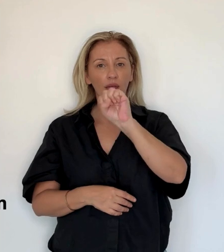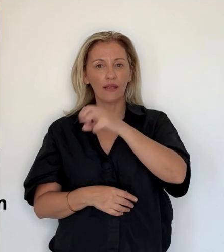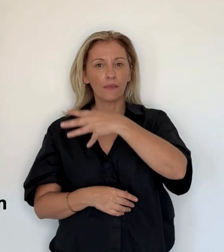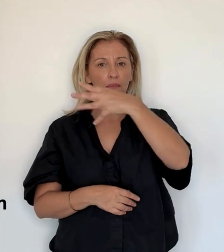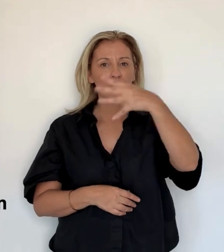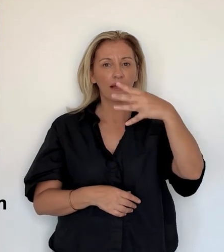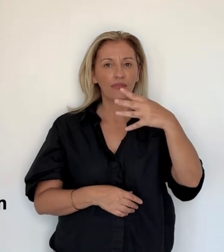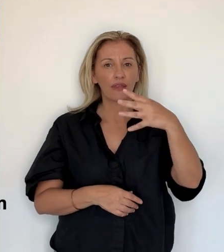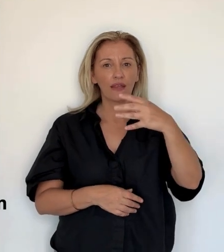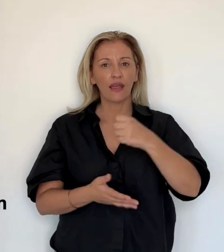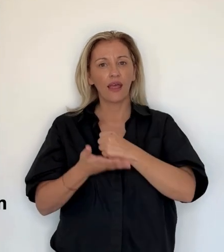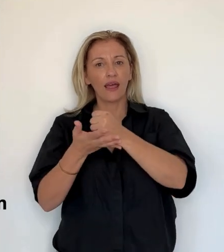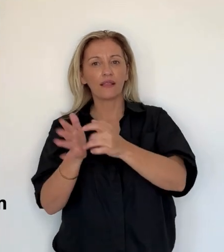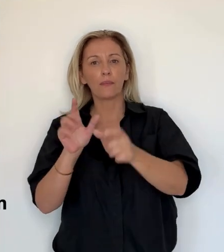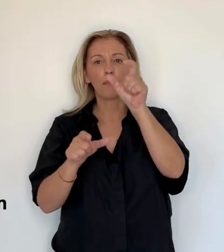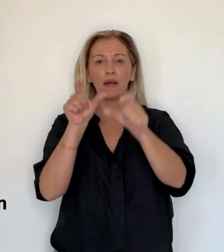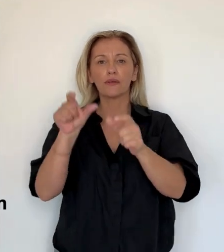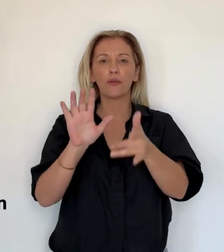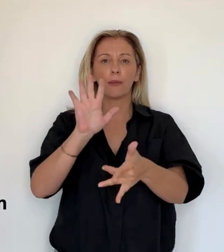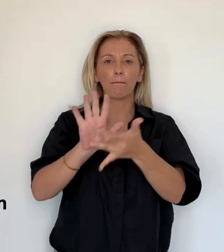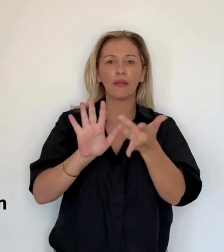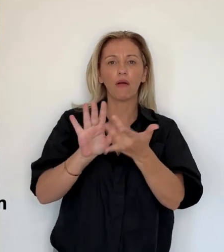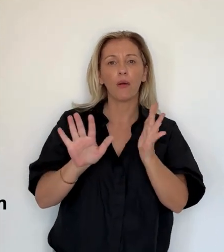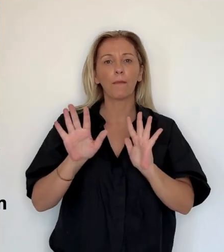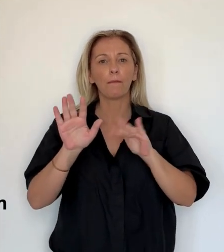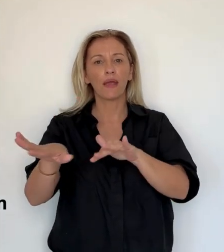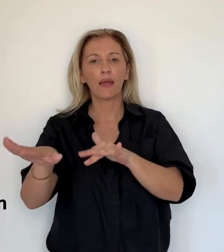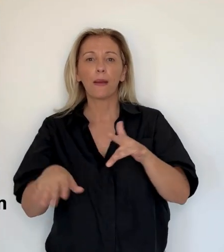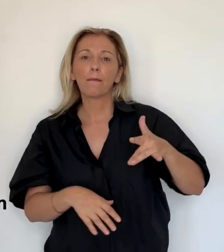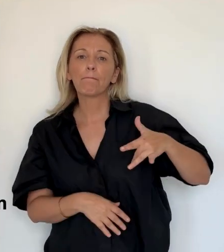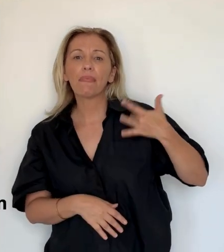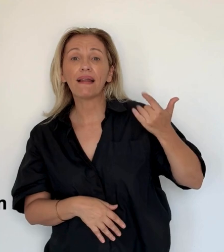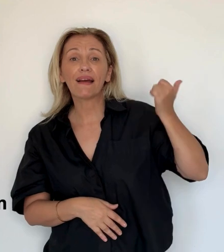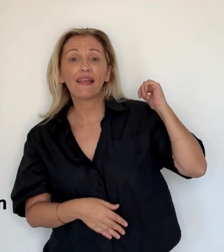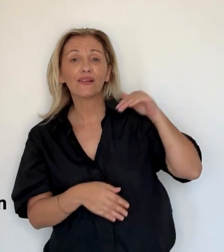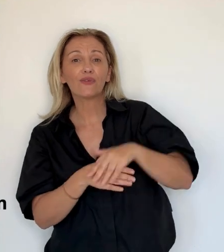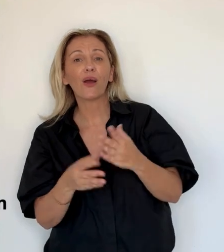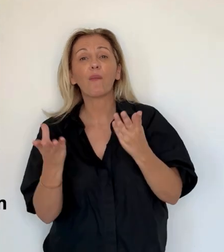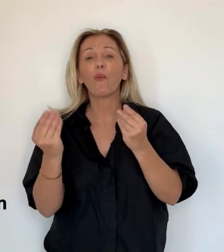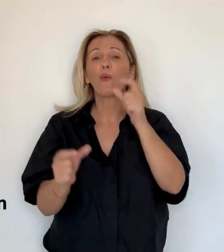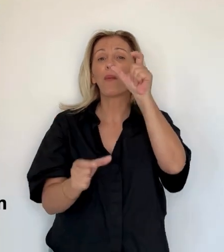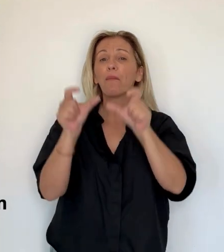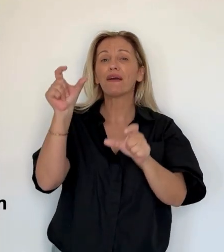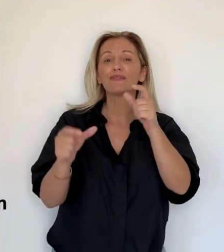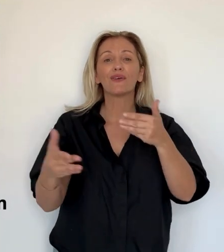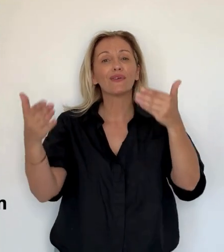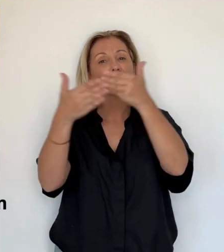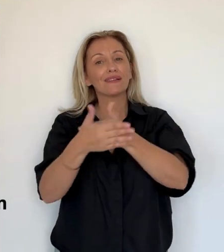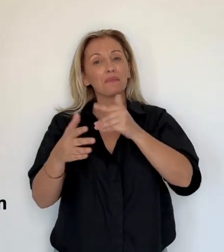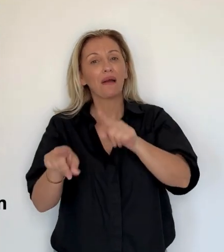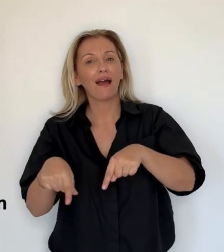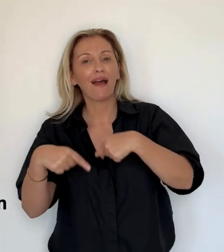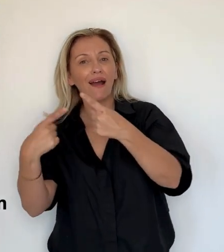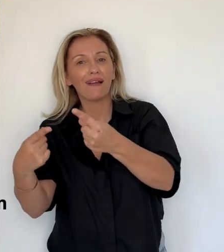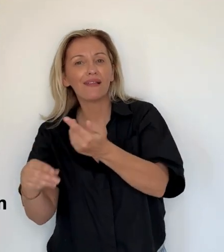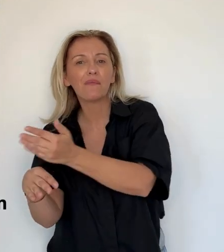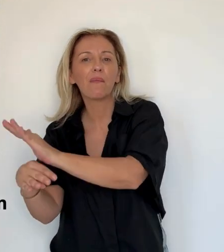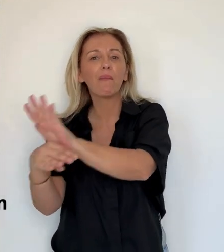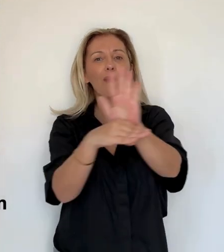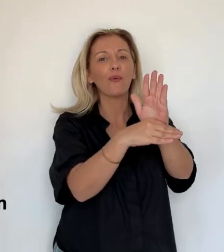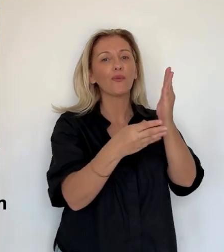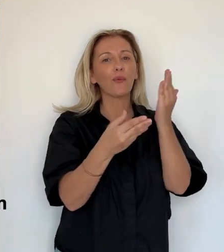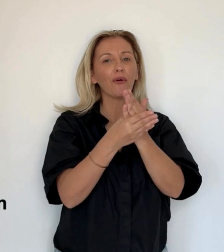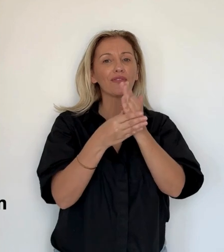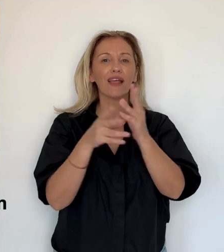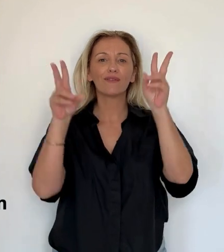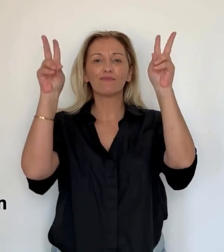SOS Méditerranée. Malgré cela, il y avait du monde hier soir devant le cinéma Le Régent qui avait décidé de maintenir la projection du documentaire